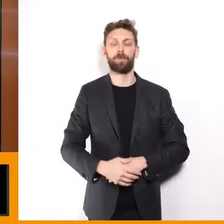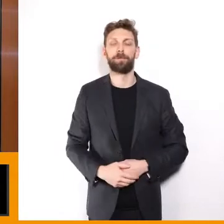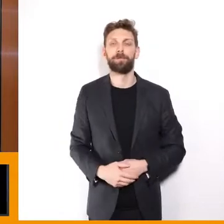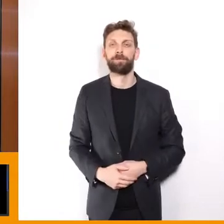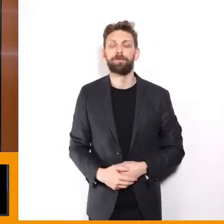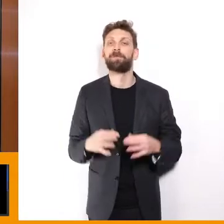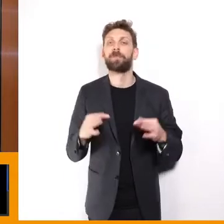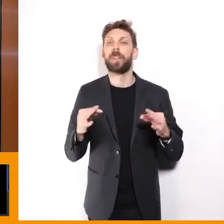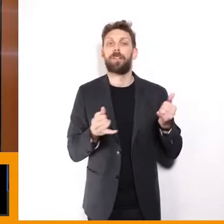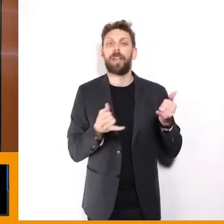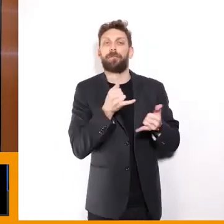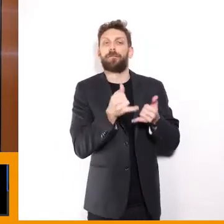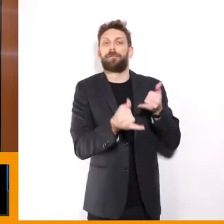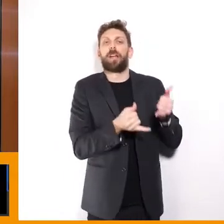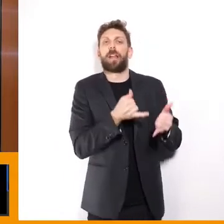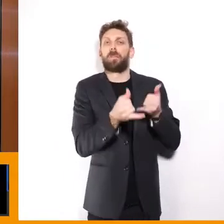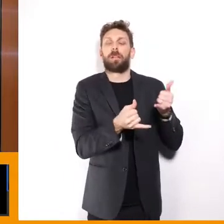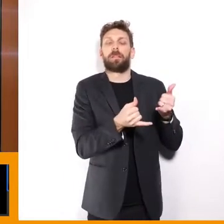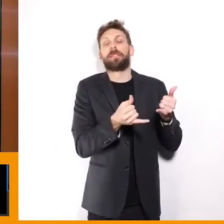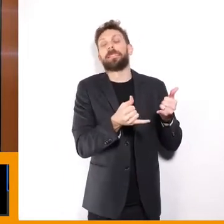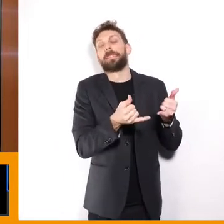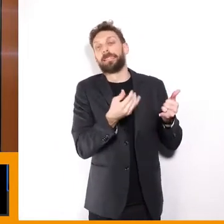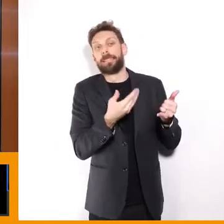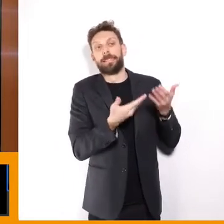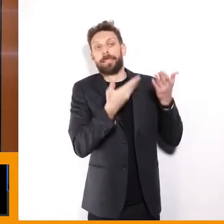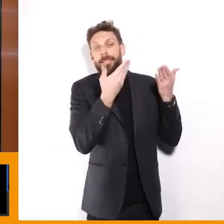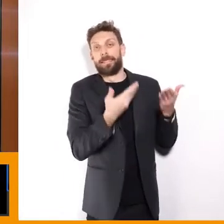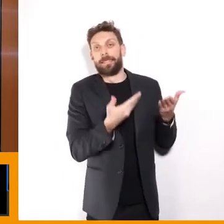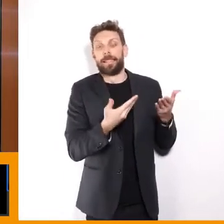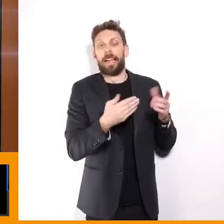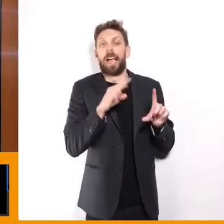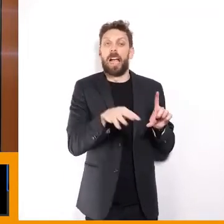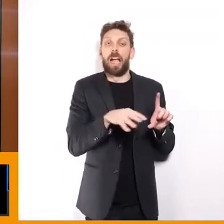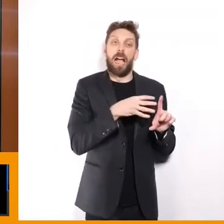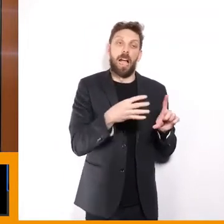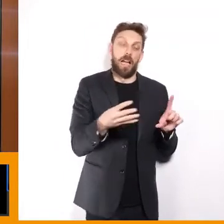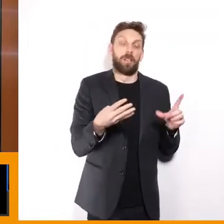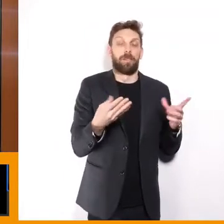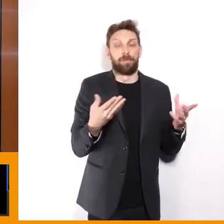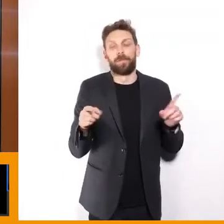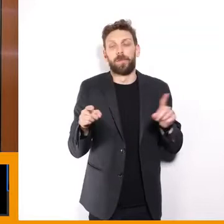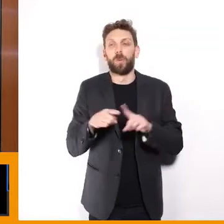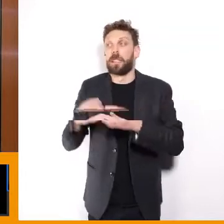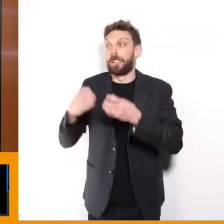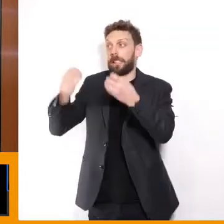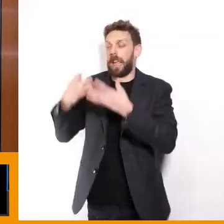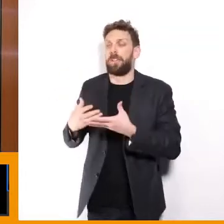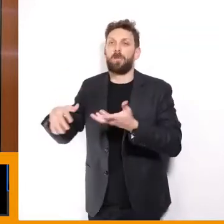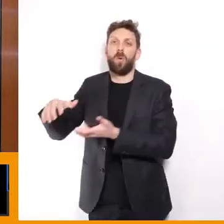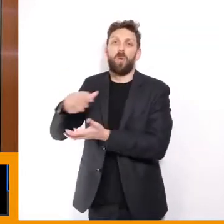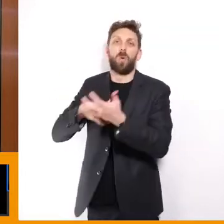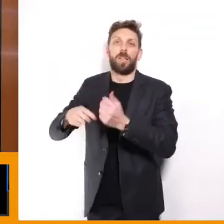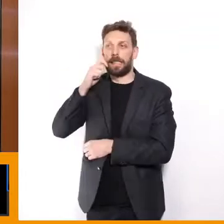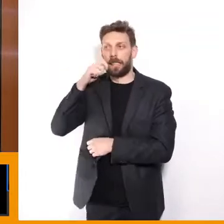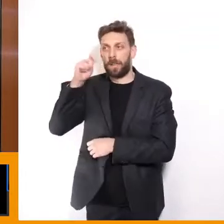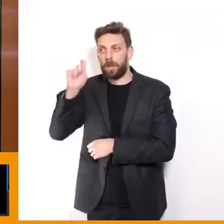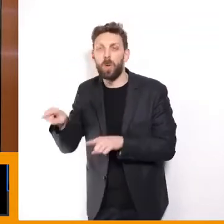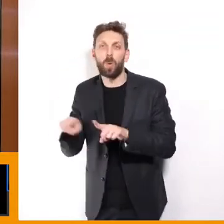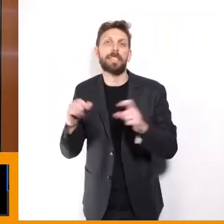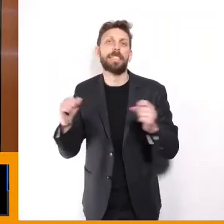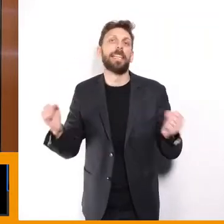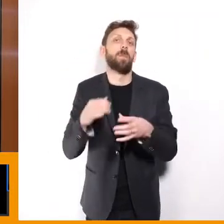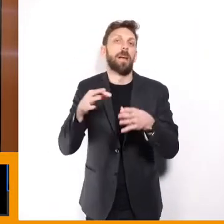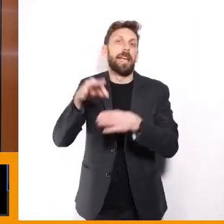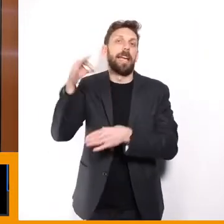Pécresse, son agenda, et notamment lié à la crise ukrainienne et à la campagne électorale, ne lui permet